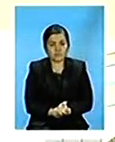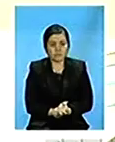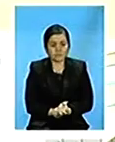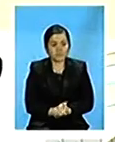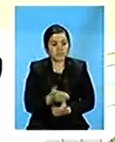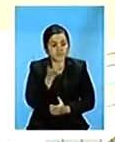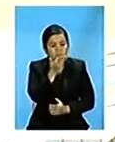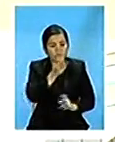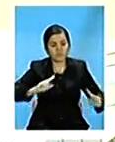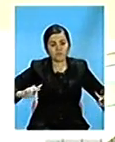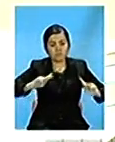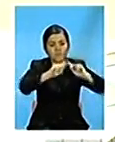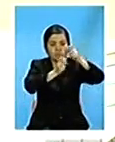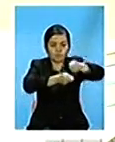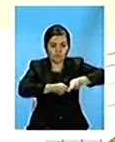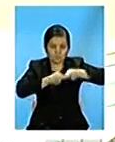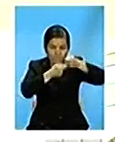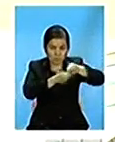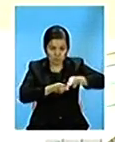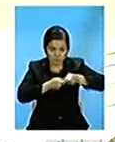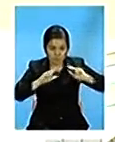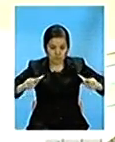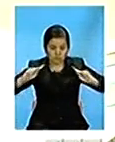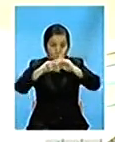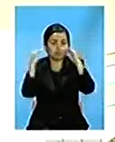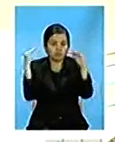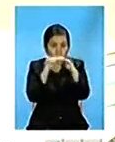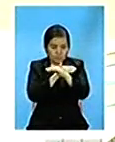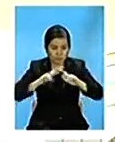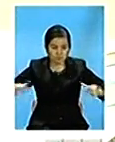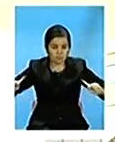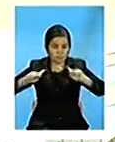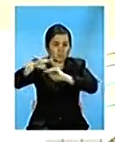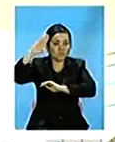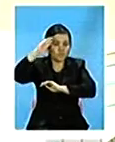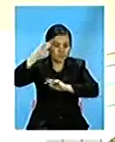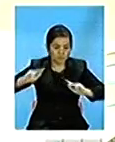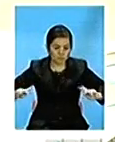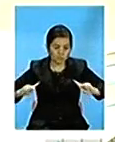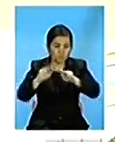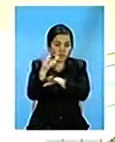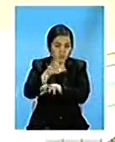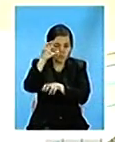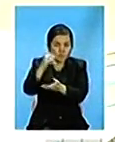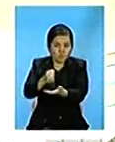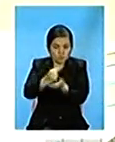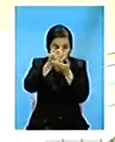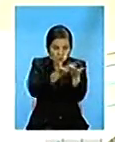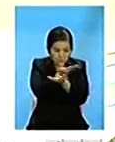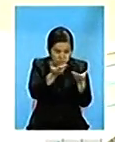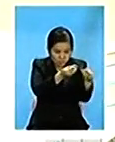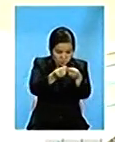ขอให้กระทรวงเกษตรกระทรวงคมนาคมกระทรวงกลาโหมในกระทรวงมหาดไทยเนี่ยร่วมกันช่วยพิจารณาขุดลอ